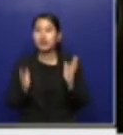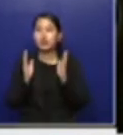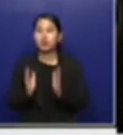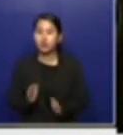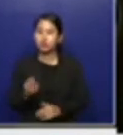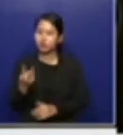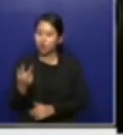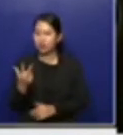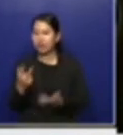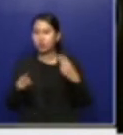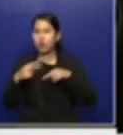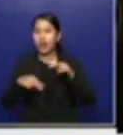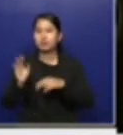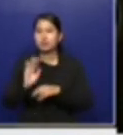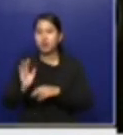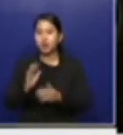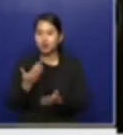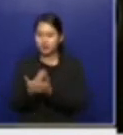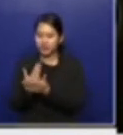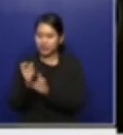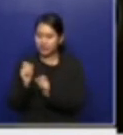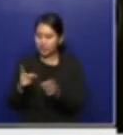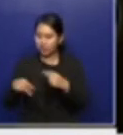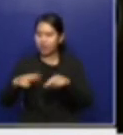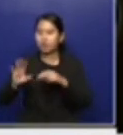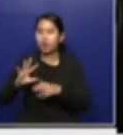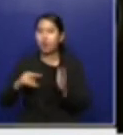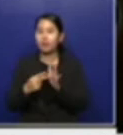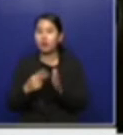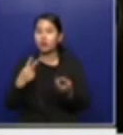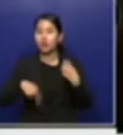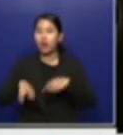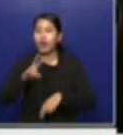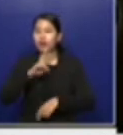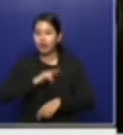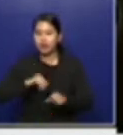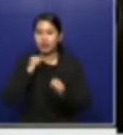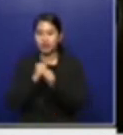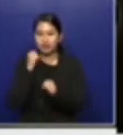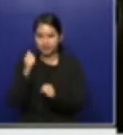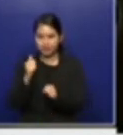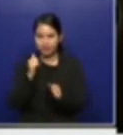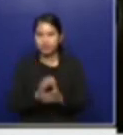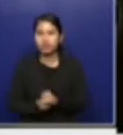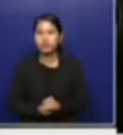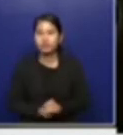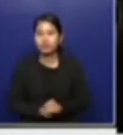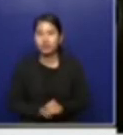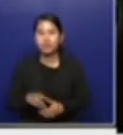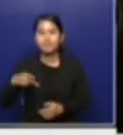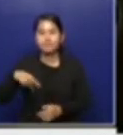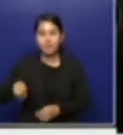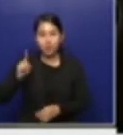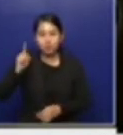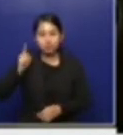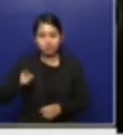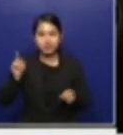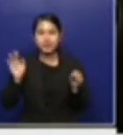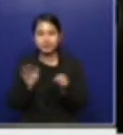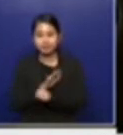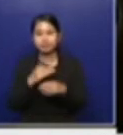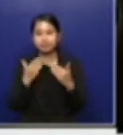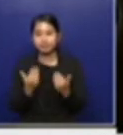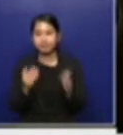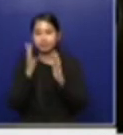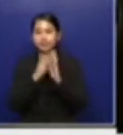นมาดูแลไม่ต้องจ้างคนมาให้เขาอยู่ดูแลได้ผู้สูงอายุต้องดูแลได้นะครับตรงนี้จะเป็นประโยชน์อย่างยิ่งเพราะฉะนั้นวันนี้